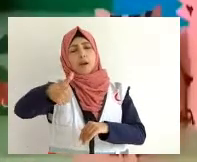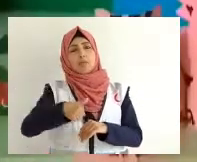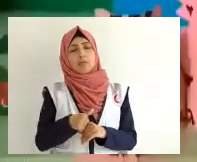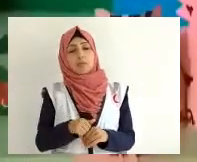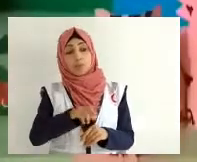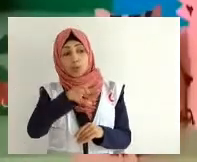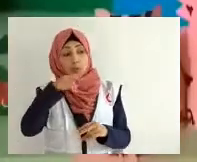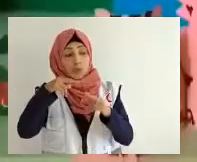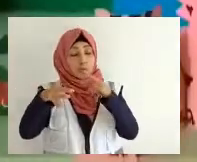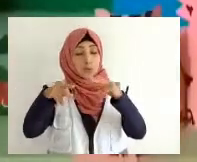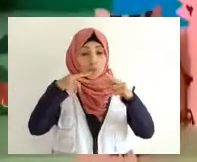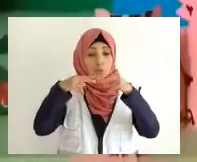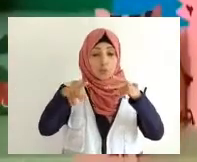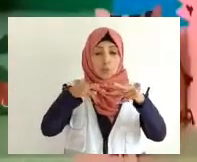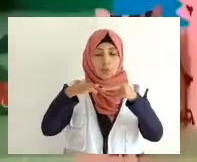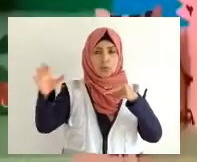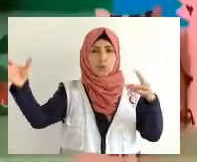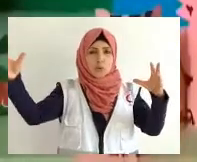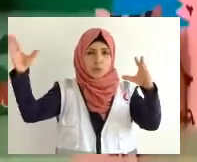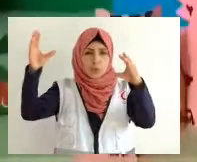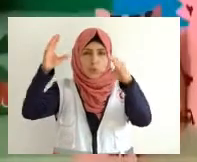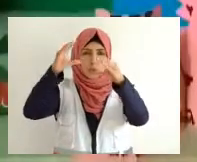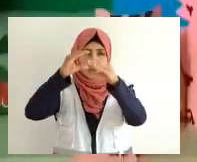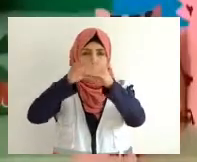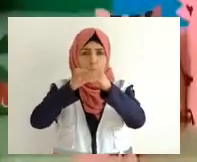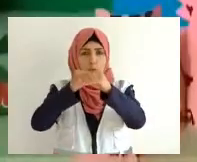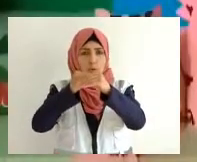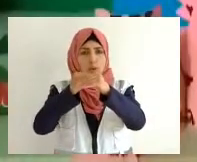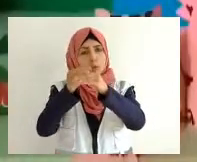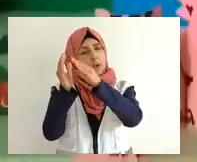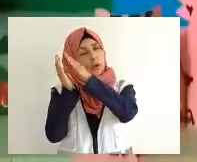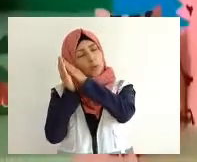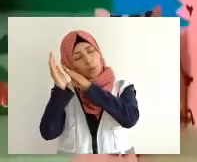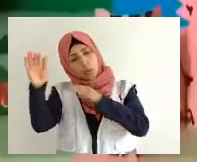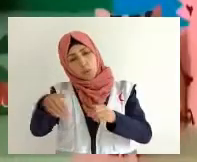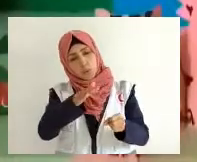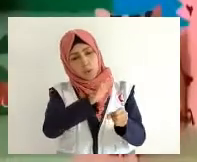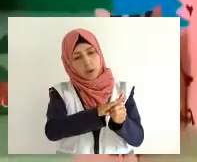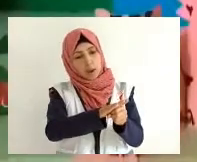وبيبقوا مع بعض لما يجي الليل، كل واحد فيهم بروح على بيته.